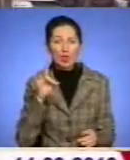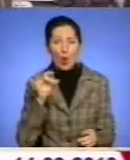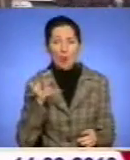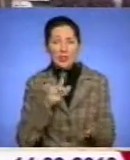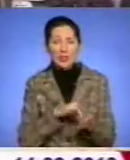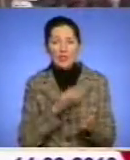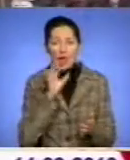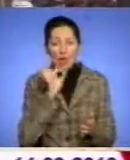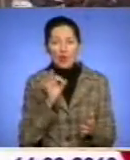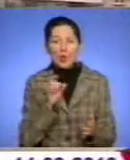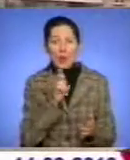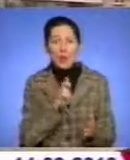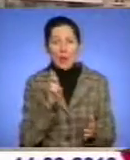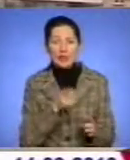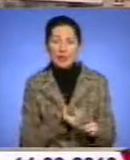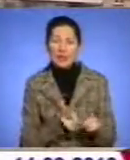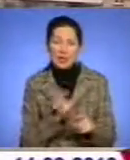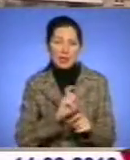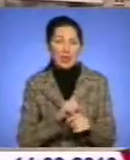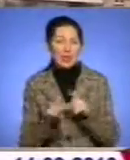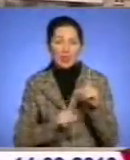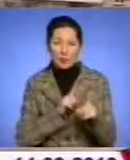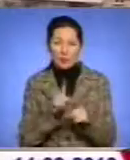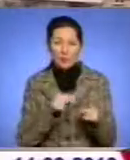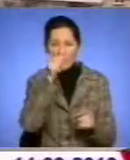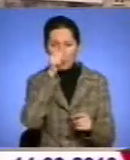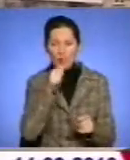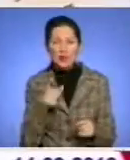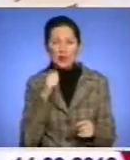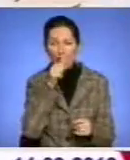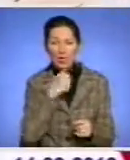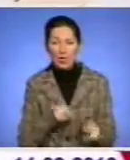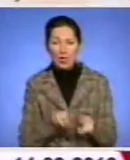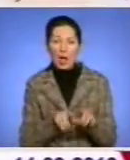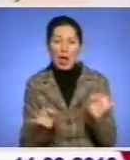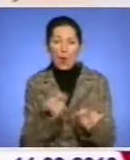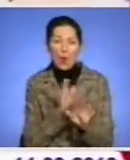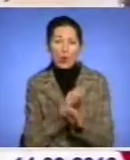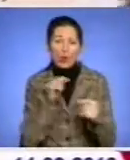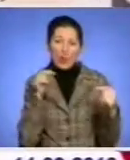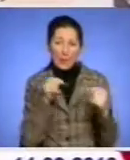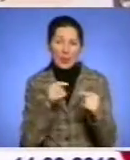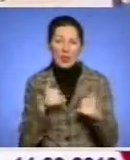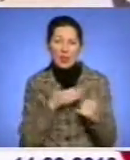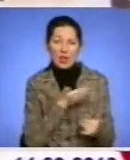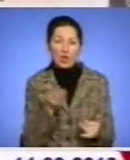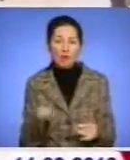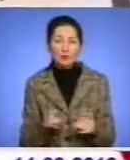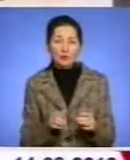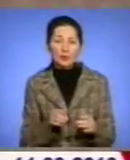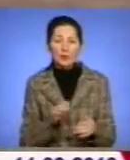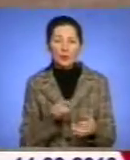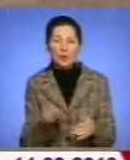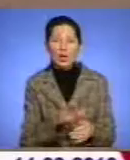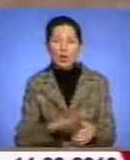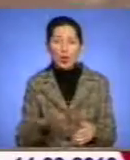найбільш мінливий місяць у році. Така погода є типовою для нашого регіону. Кінець березня буде достатньо теплим і це добре для гідрології.